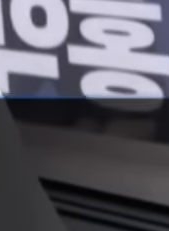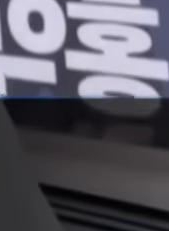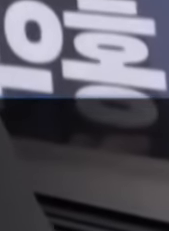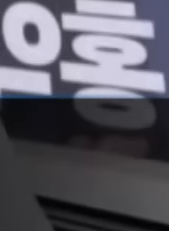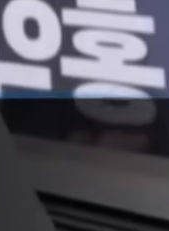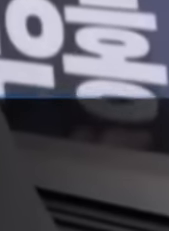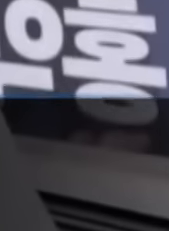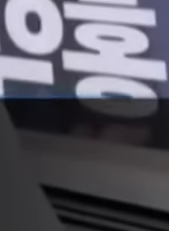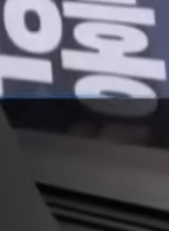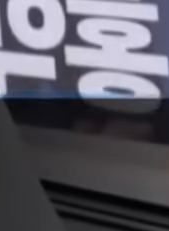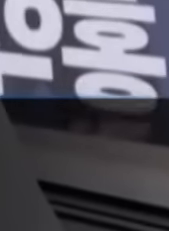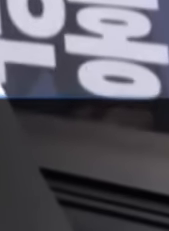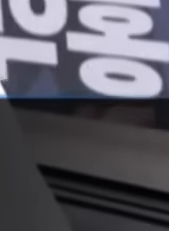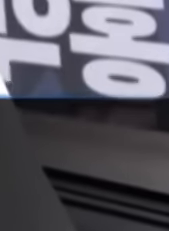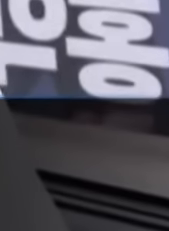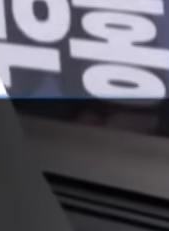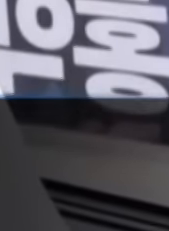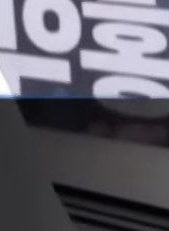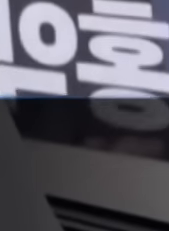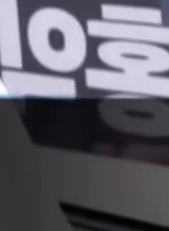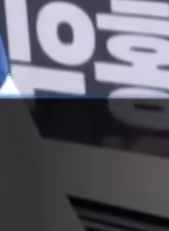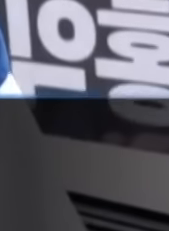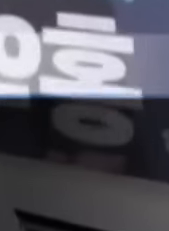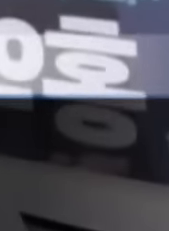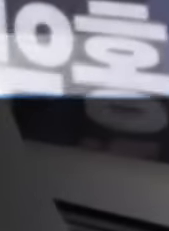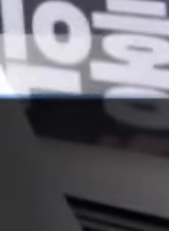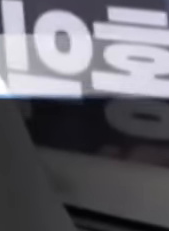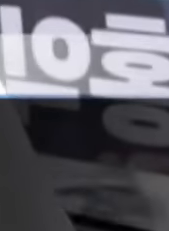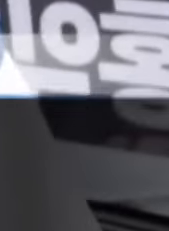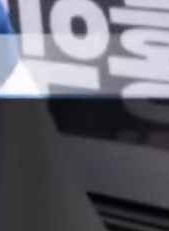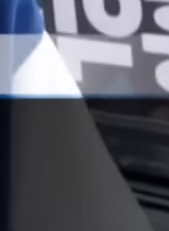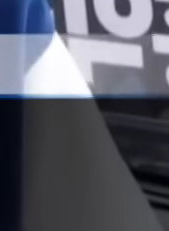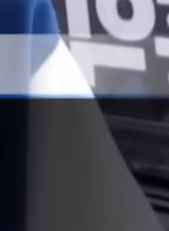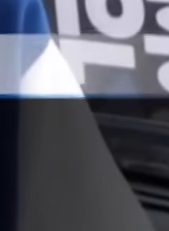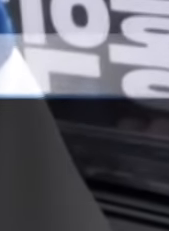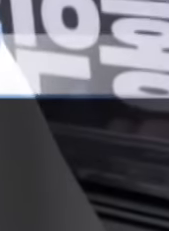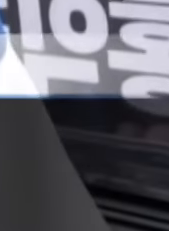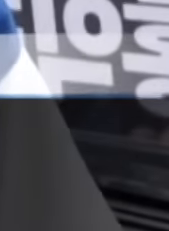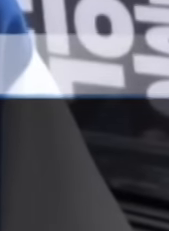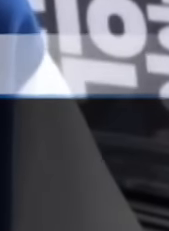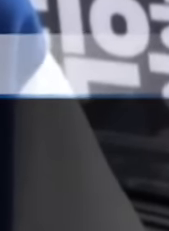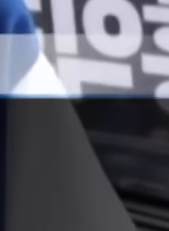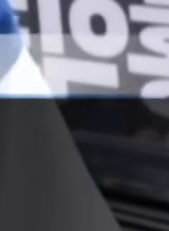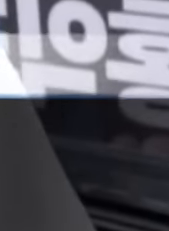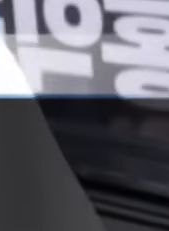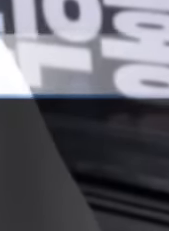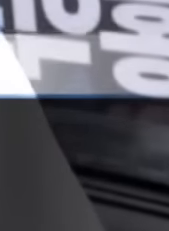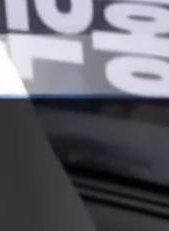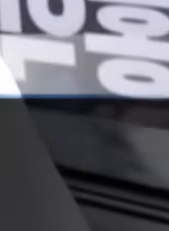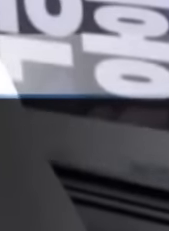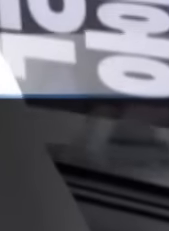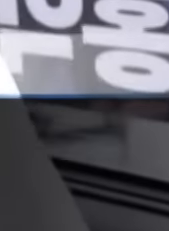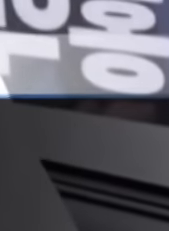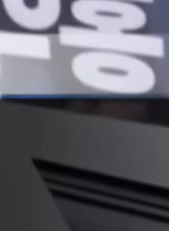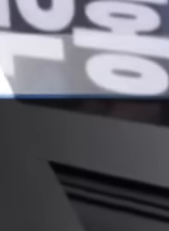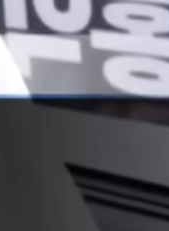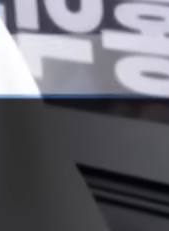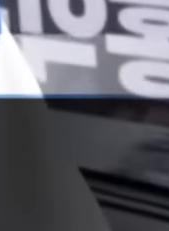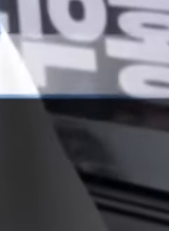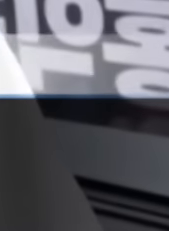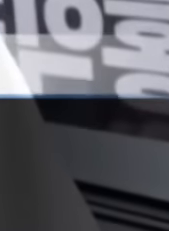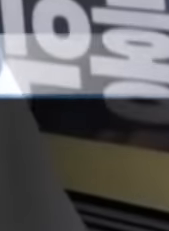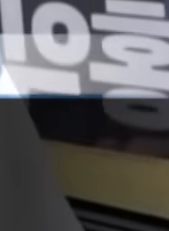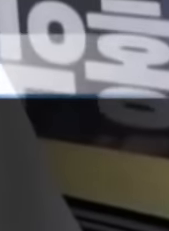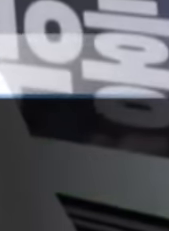개헌 저지선만은 막아달라 이렇게 읍소를 하고 있는데 좀 일종의 결집하려고 그러는 것 같아요. 저희들은 200석 생각도